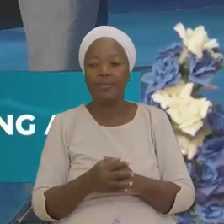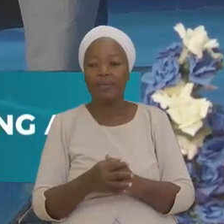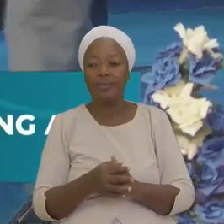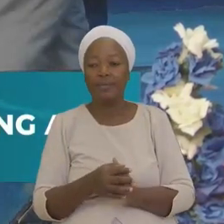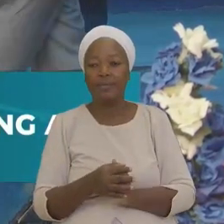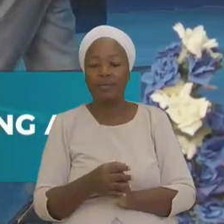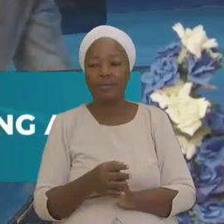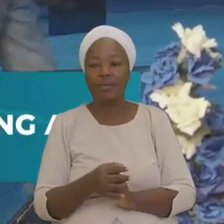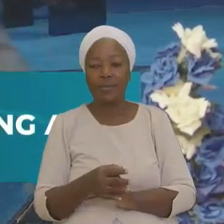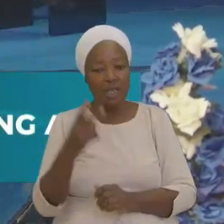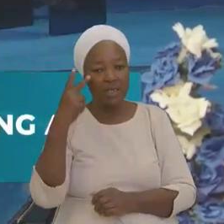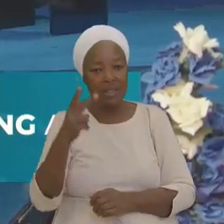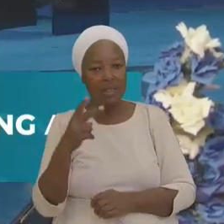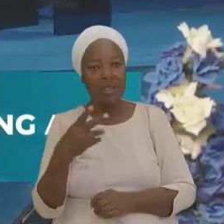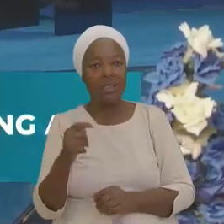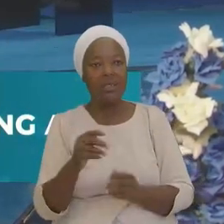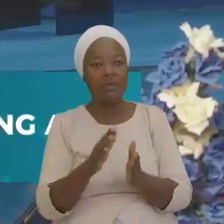sacrificateur.